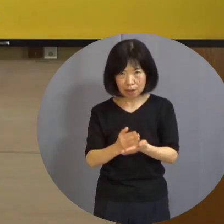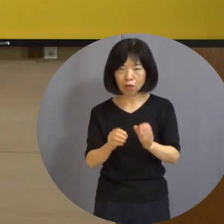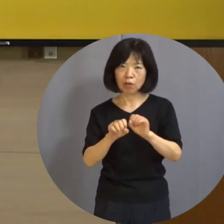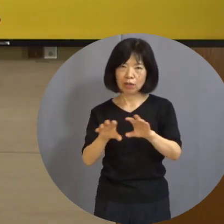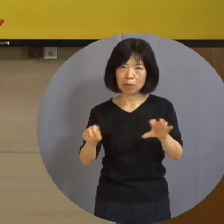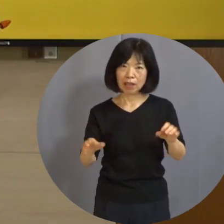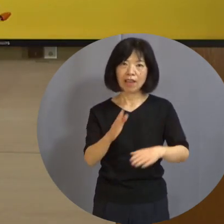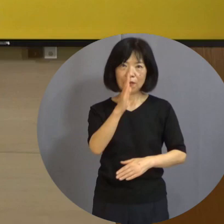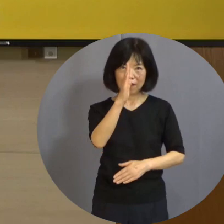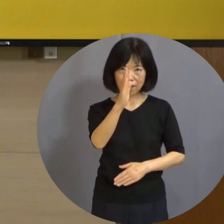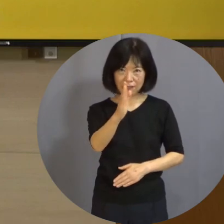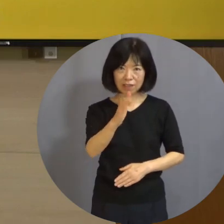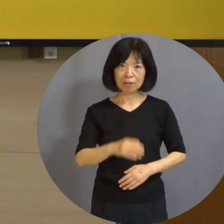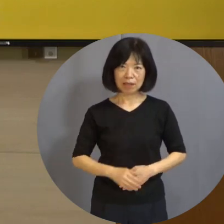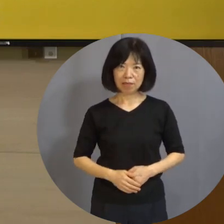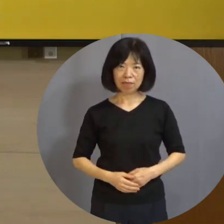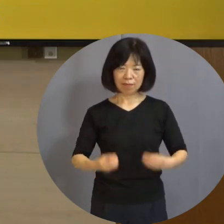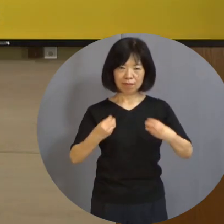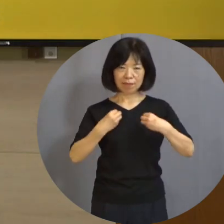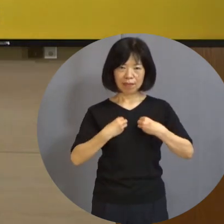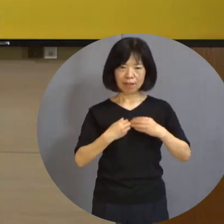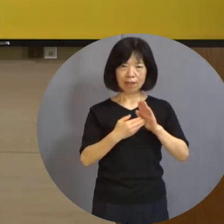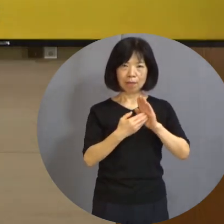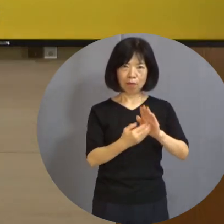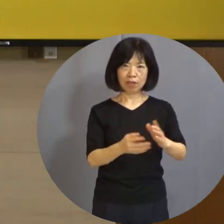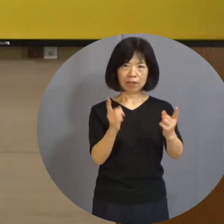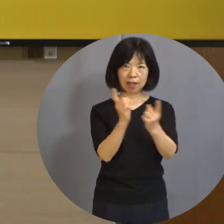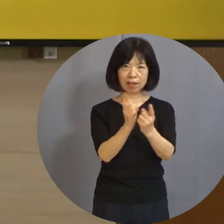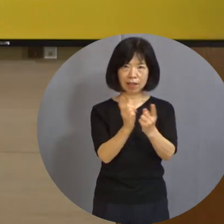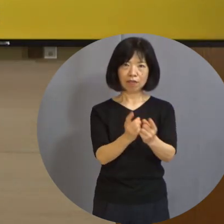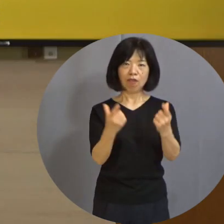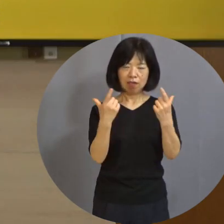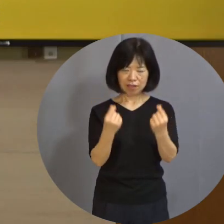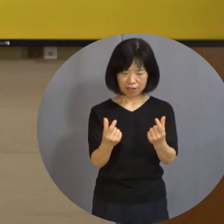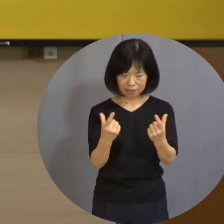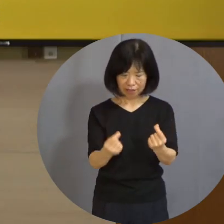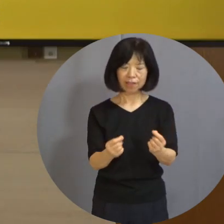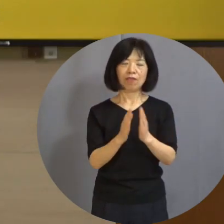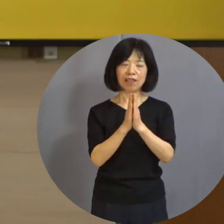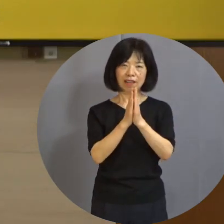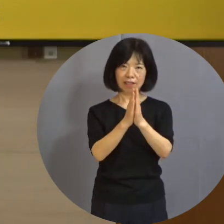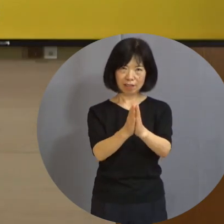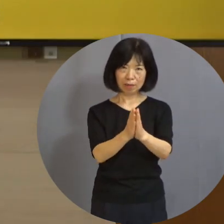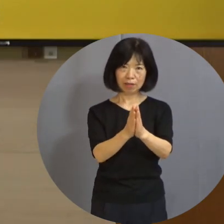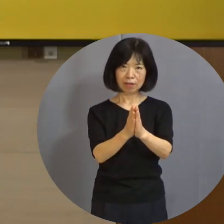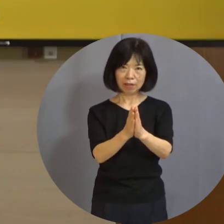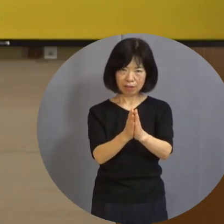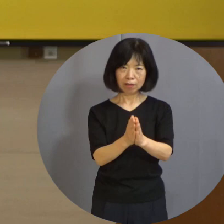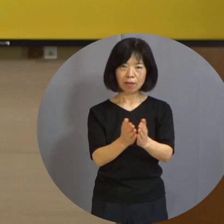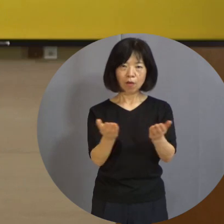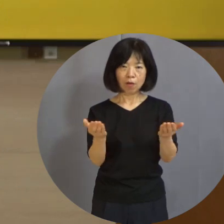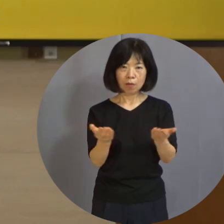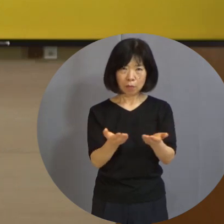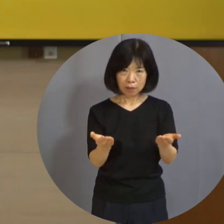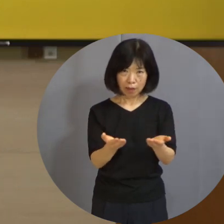の徹底をぜひ行ってください。事業者の皆様には本当に再三